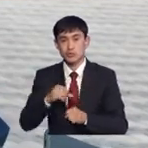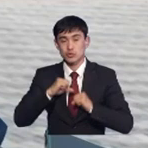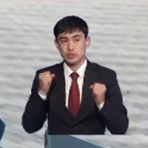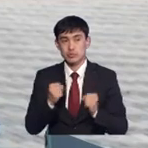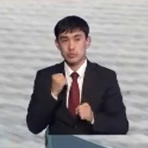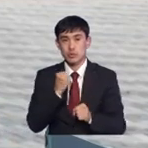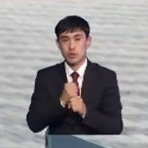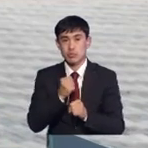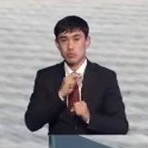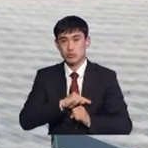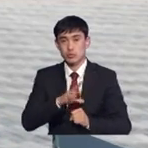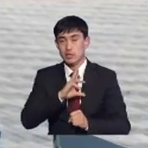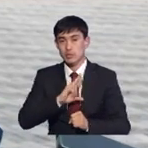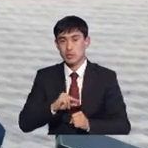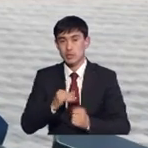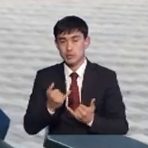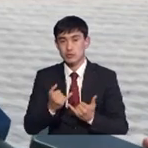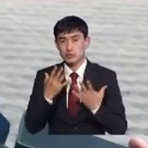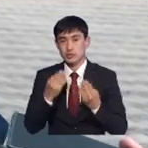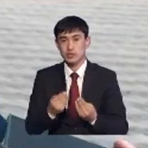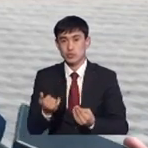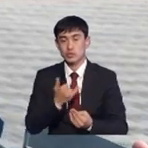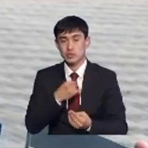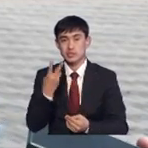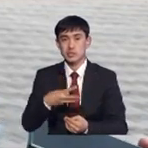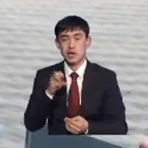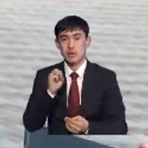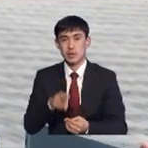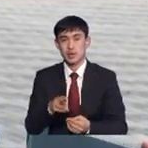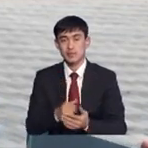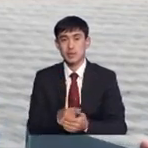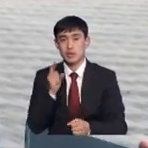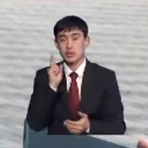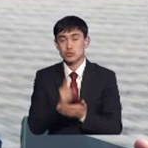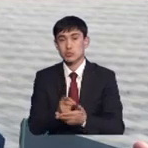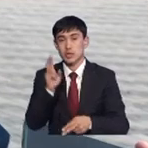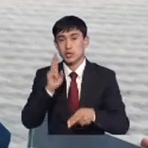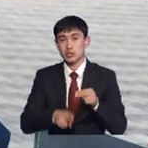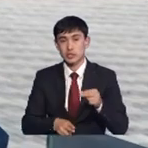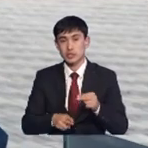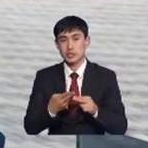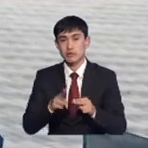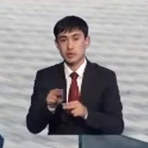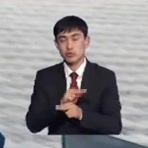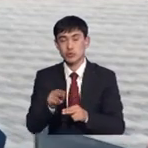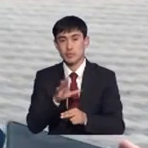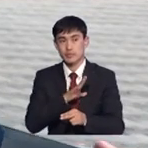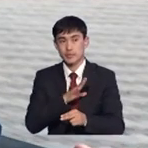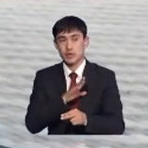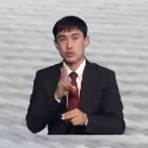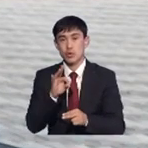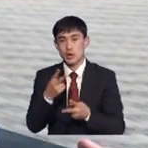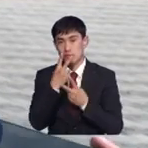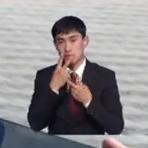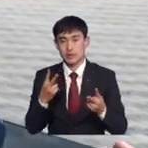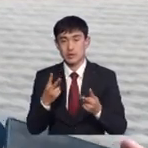тут не проводилась. На сегодняшний день у нас вот на 30 апреля должно быть окончание данного капитального ремонта. Но, как вы